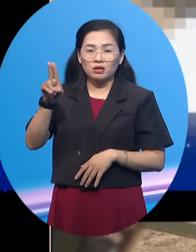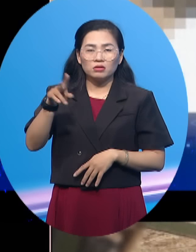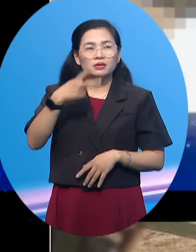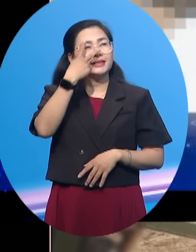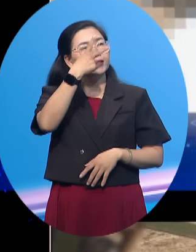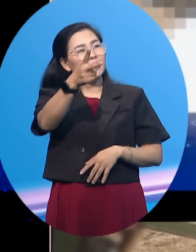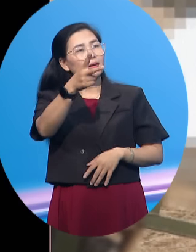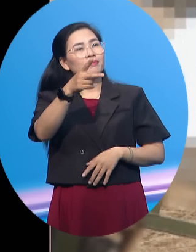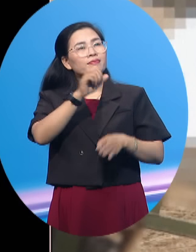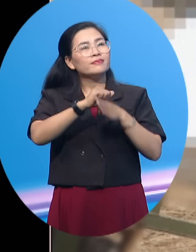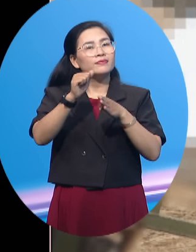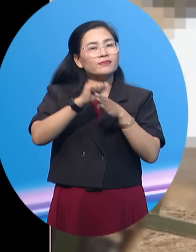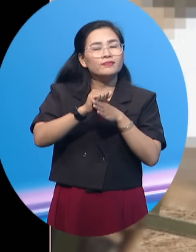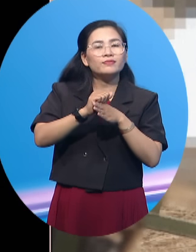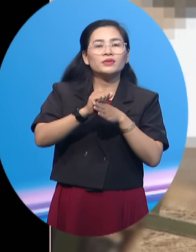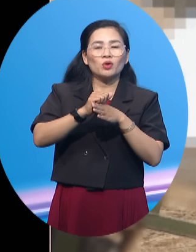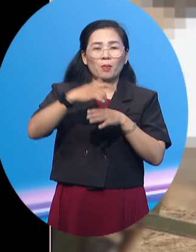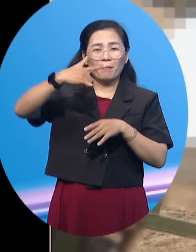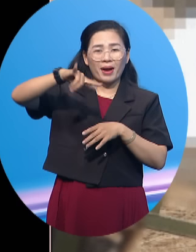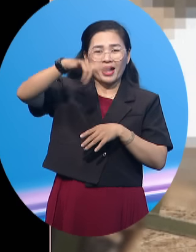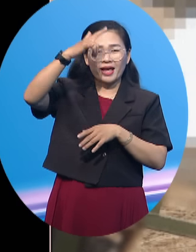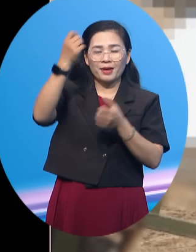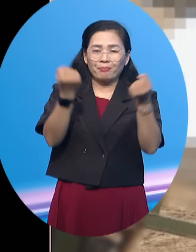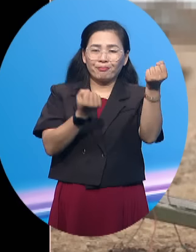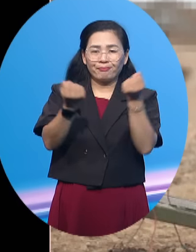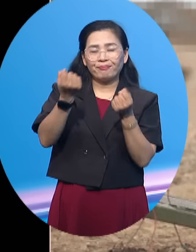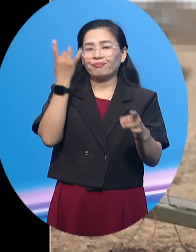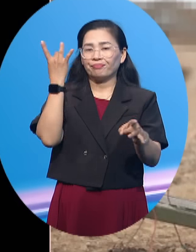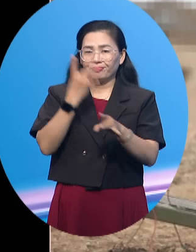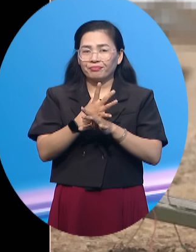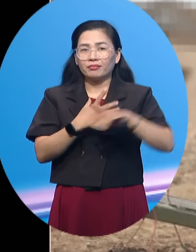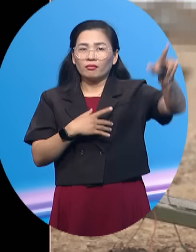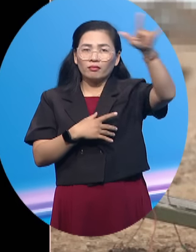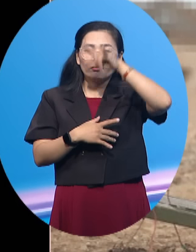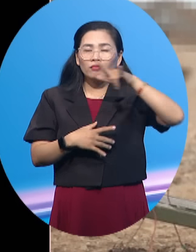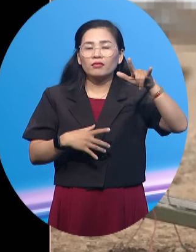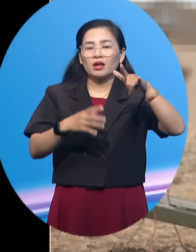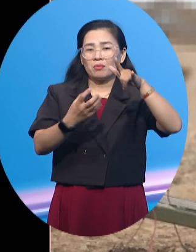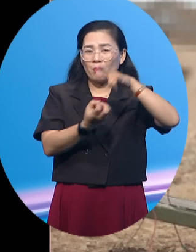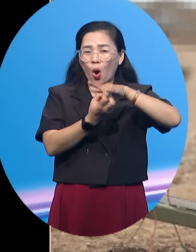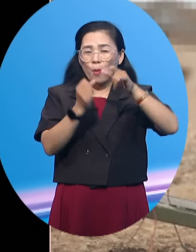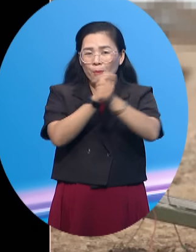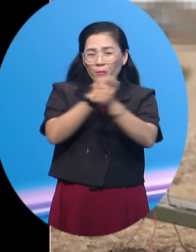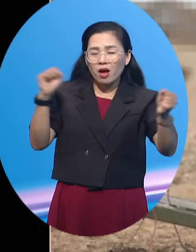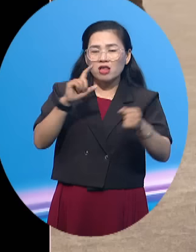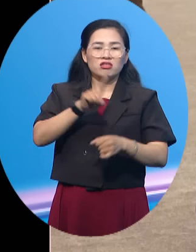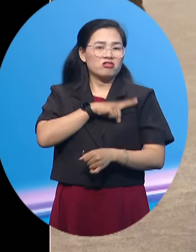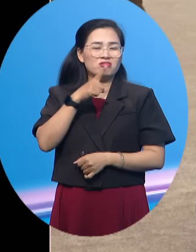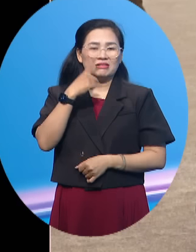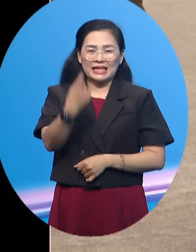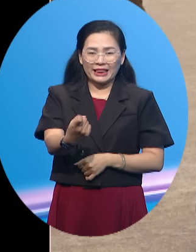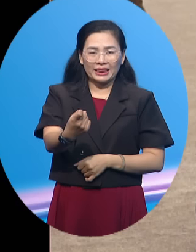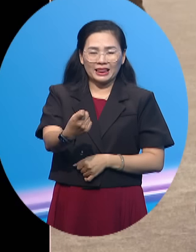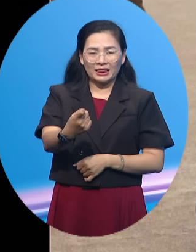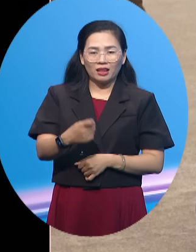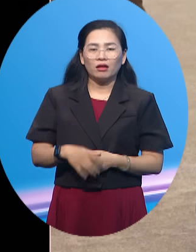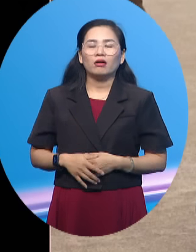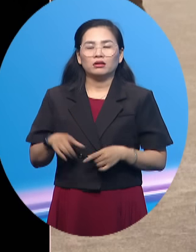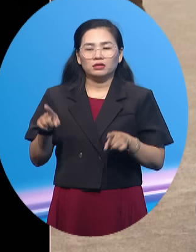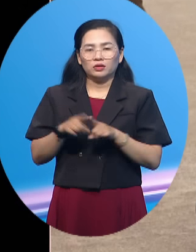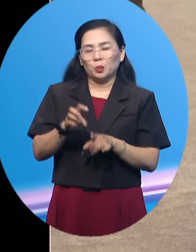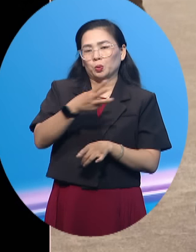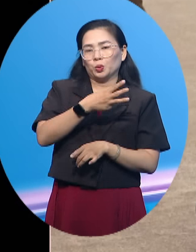lái UAV tấn công tự sát gần đây. Hãng tin Yonhap cho biết, nhiều loại UAV tự sát mới này là do một diện trực